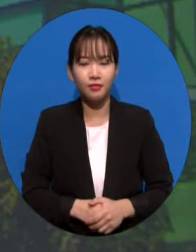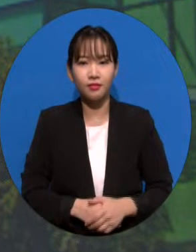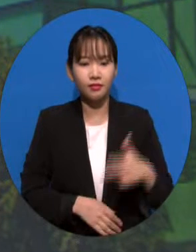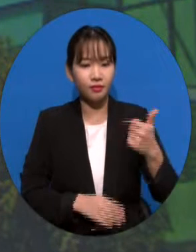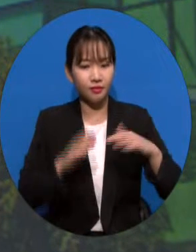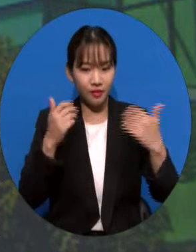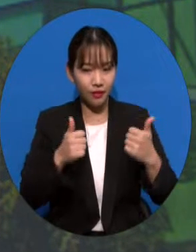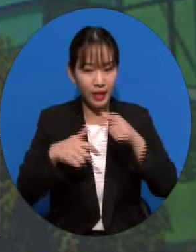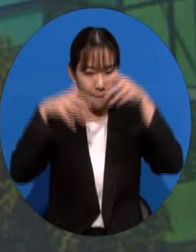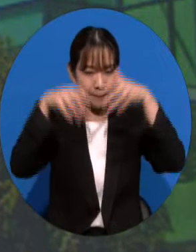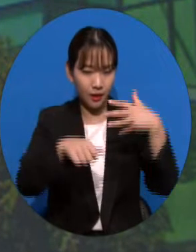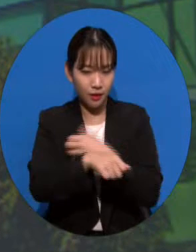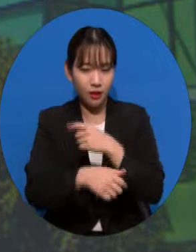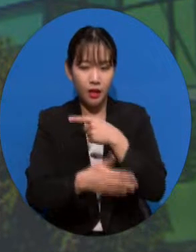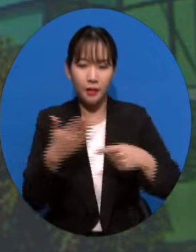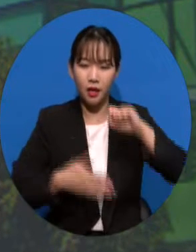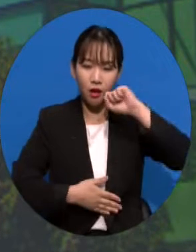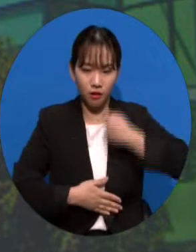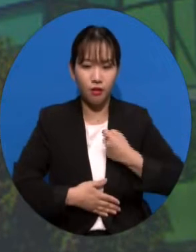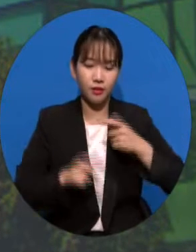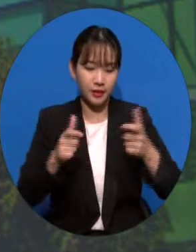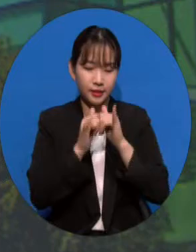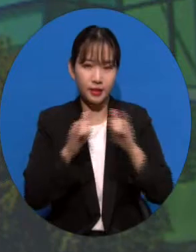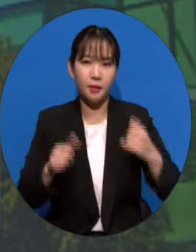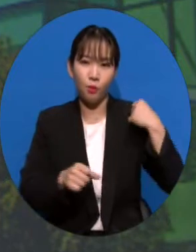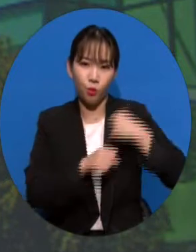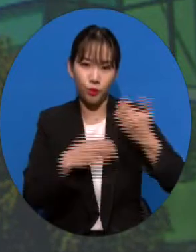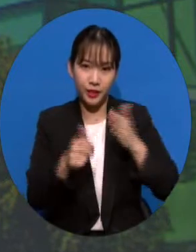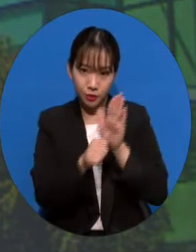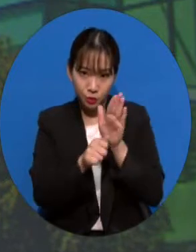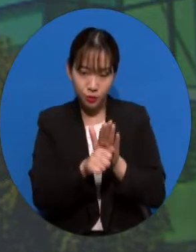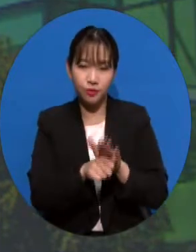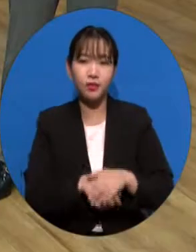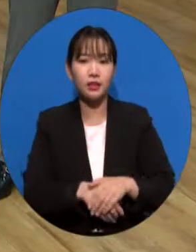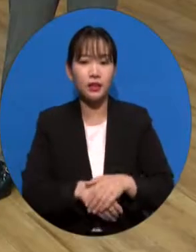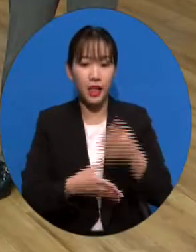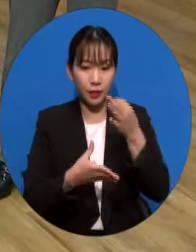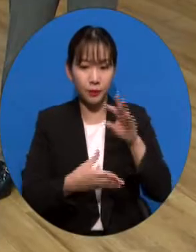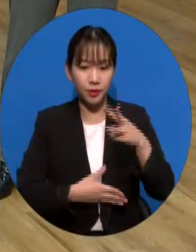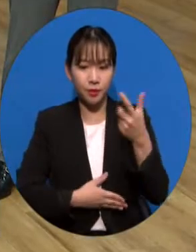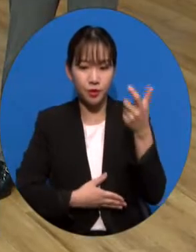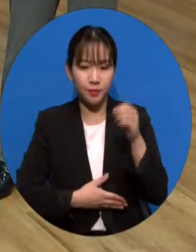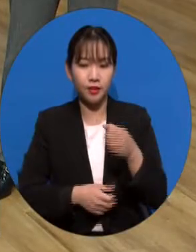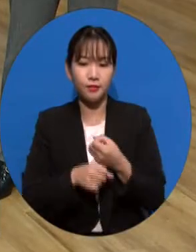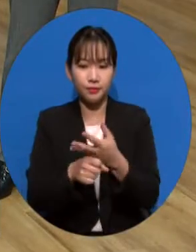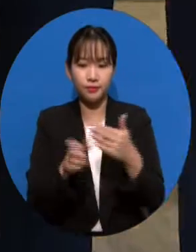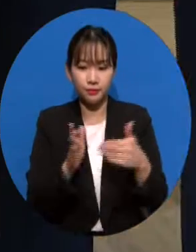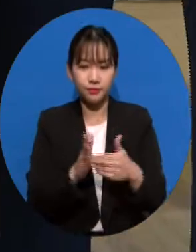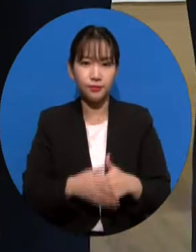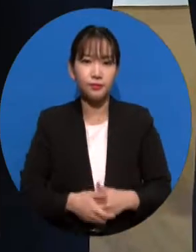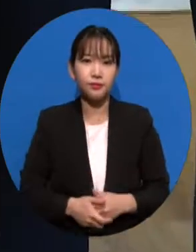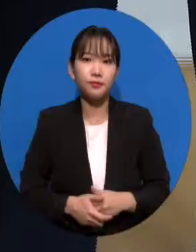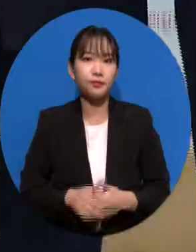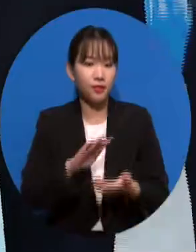창원군 의회가 집중으로 인한 어려움을 겪고 있는 지역 주민들의 복구 작업을 도운 데 이어 성금 360만원 을 전달했습니다